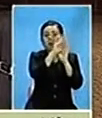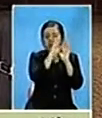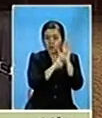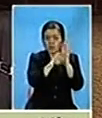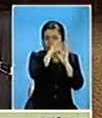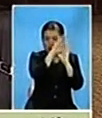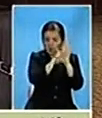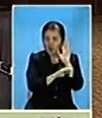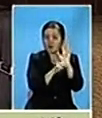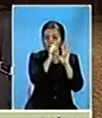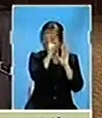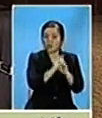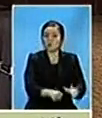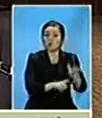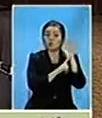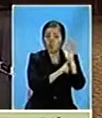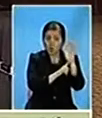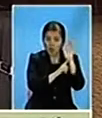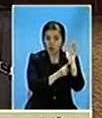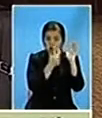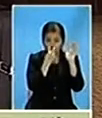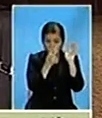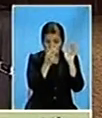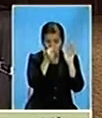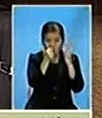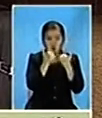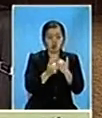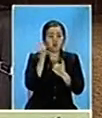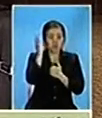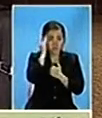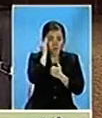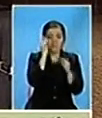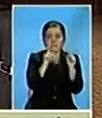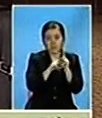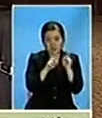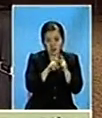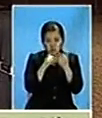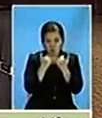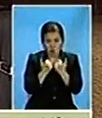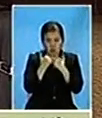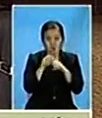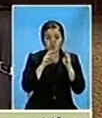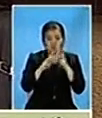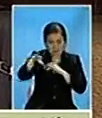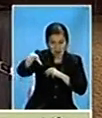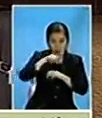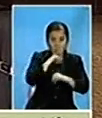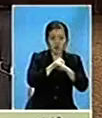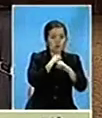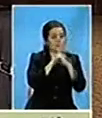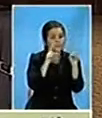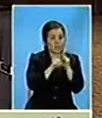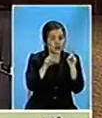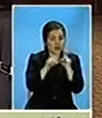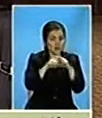านประธานยกตัวอย่างเครื่องมือบางอย่างซึ่งผมก็ได้ทราบว่าได้มีการใช้อยู่บ้างในค